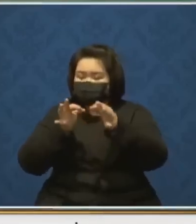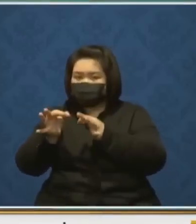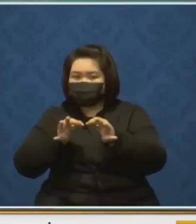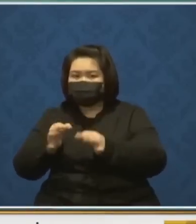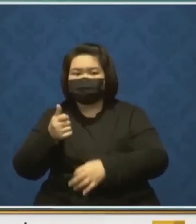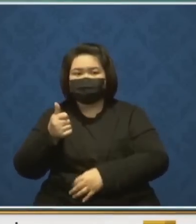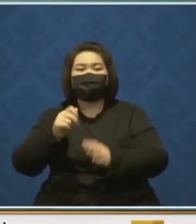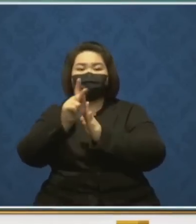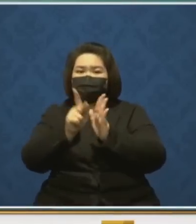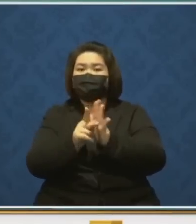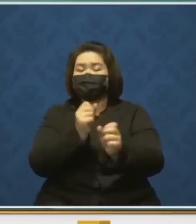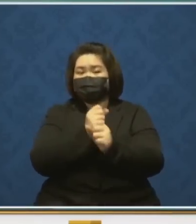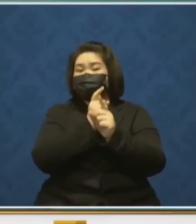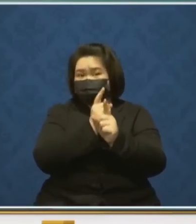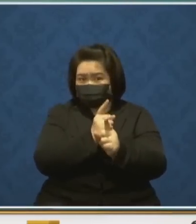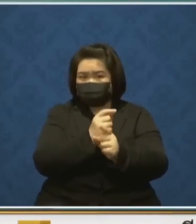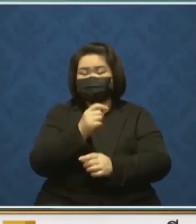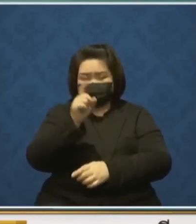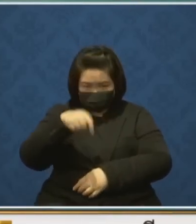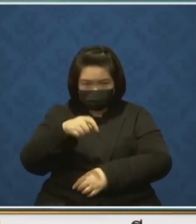เพระถานอกกฎหมายไกอน